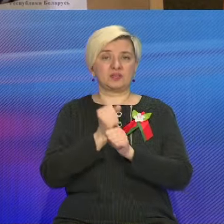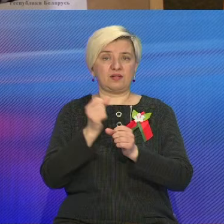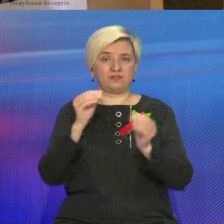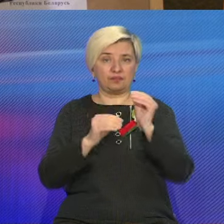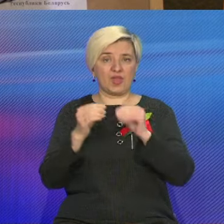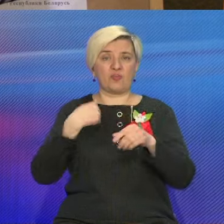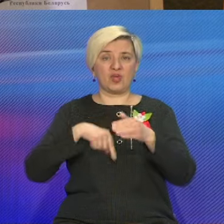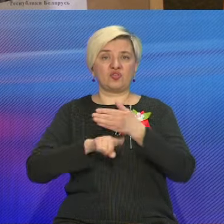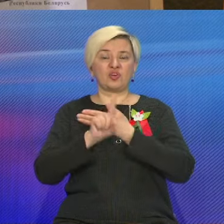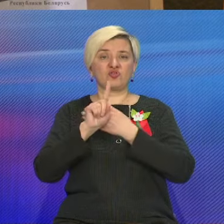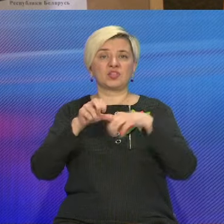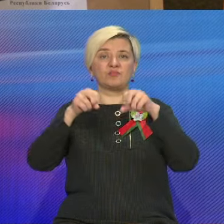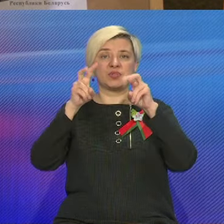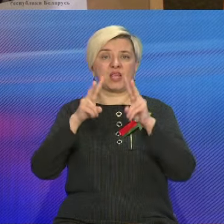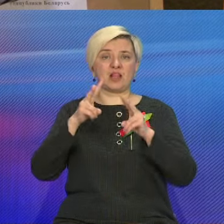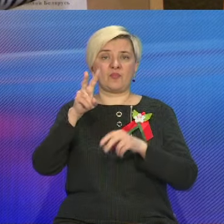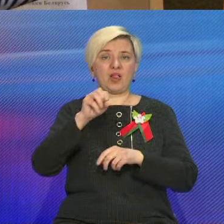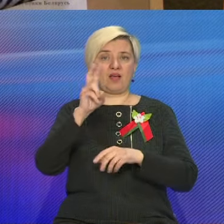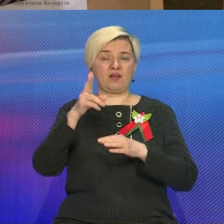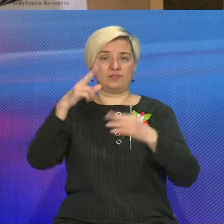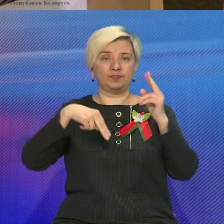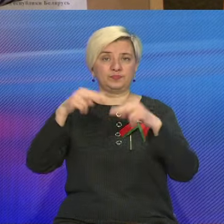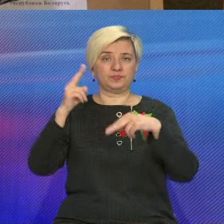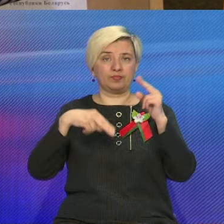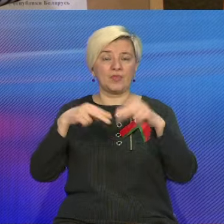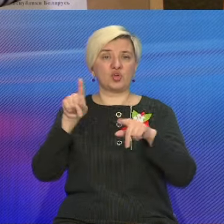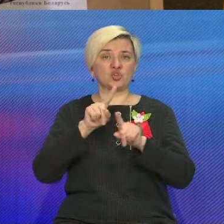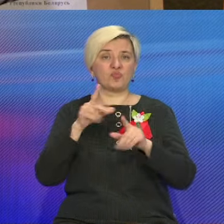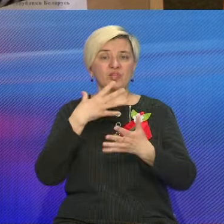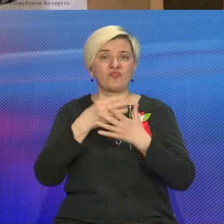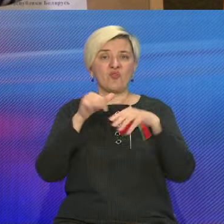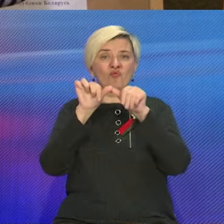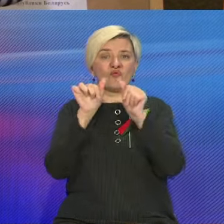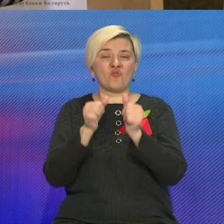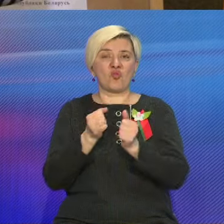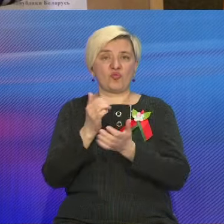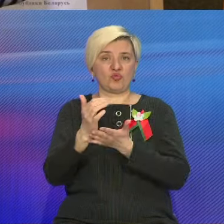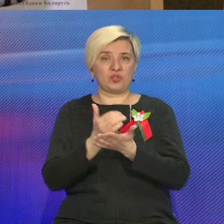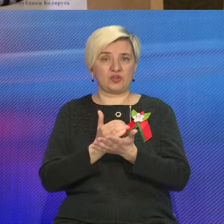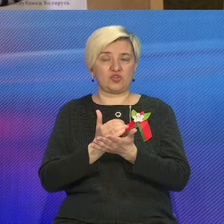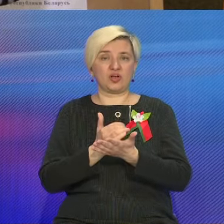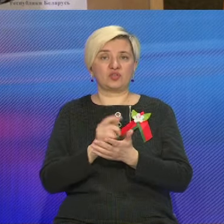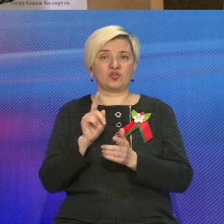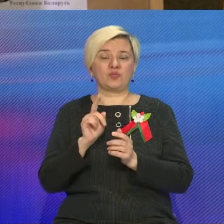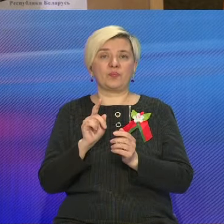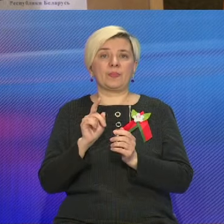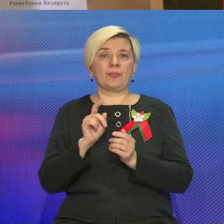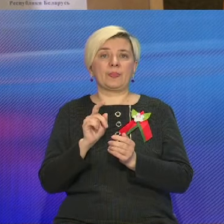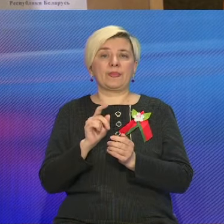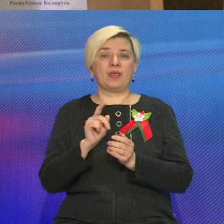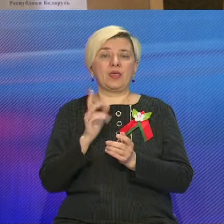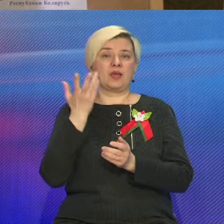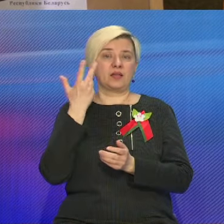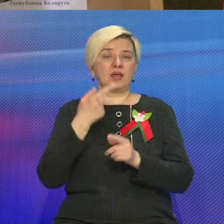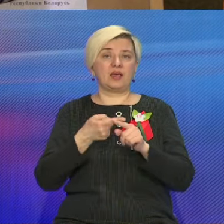специальным как бы лаком, да, чтобы они свою форму держали, чтобы покрасить. Когда